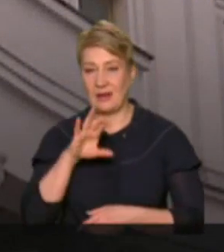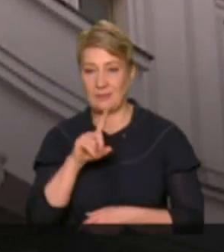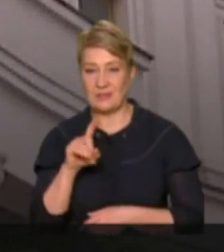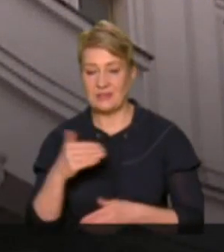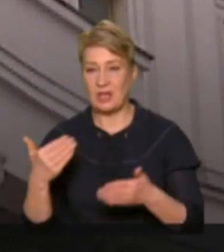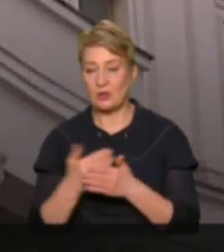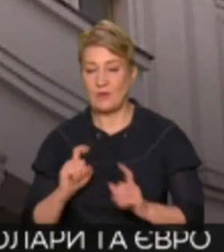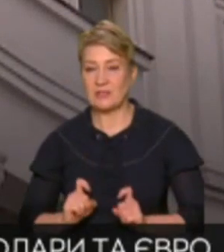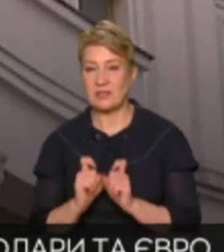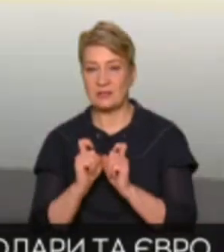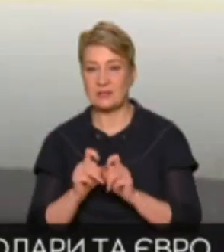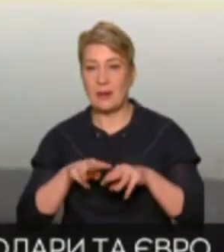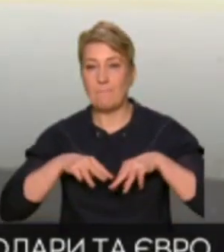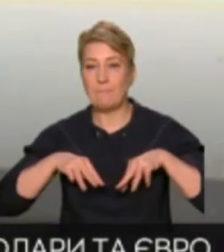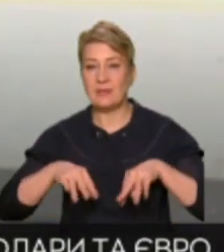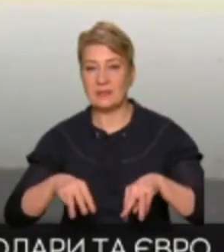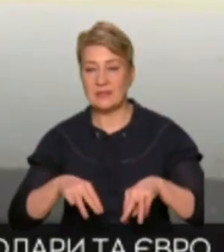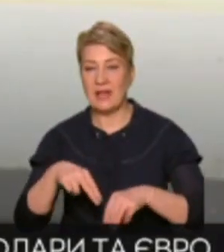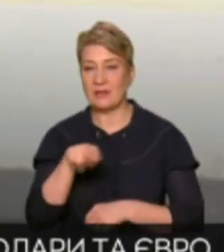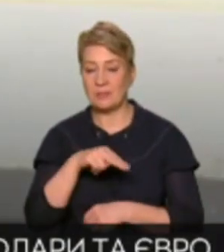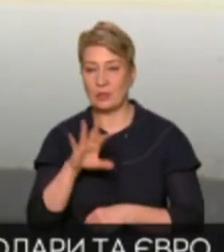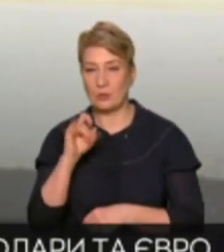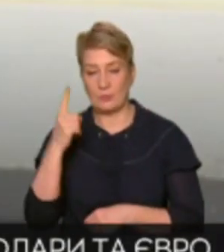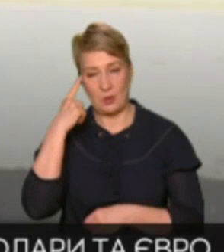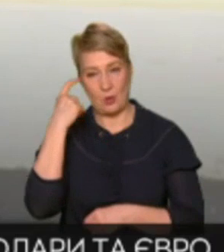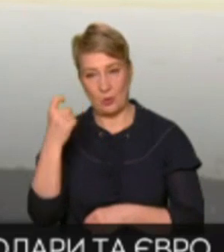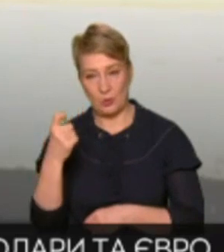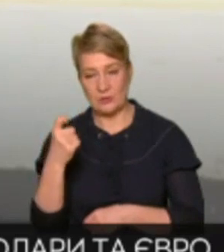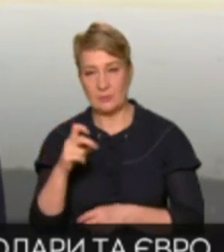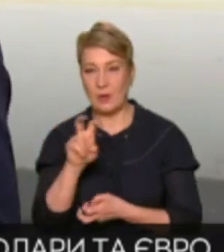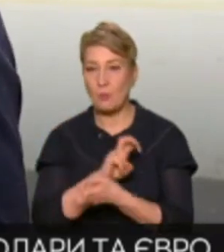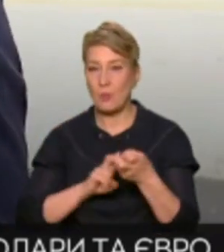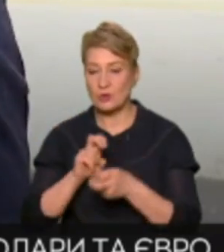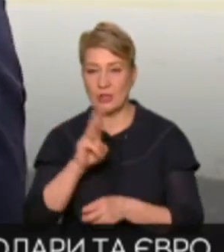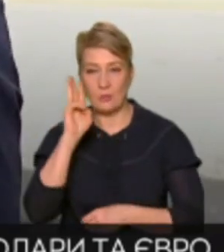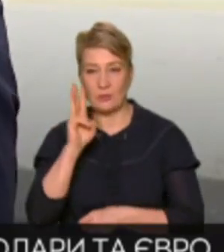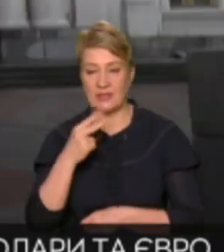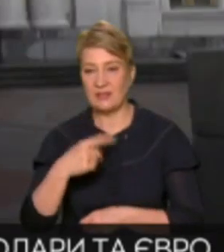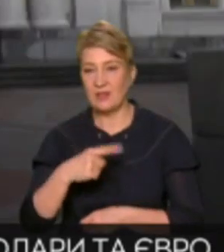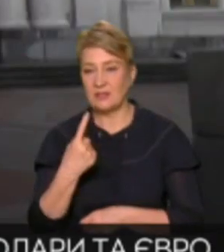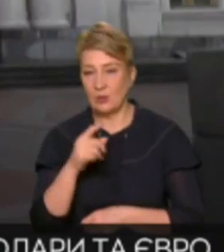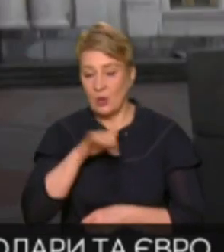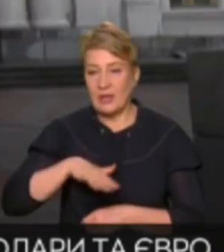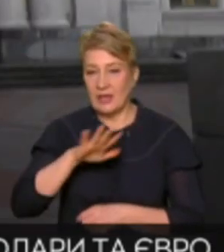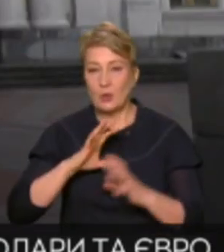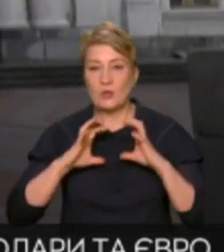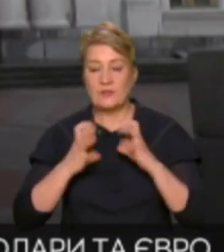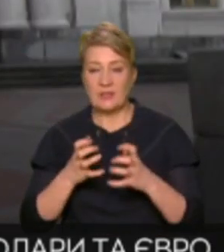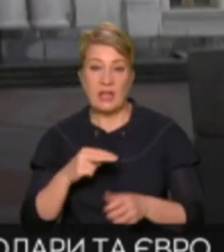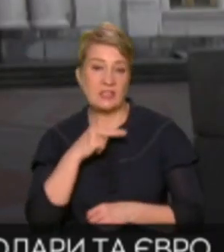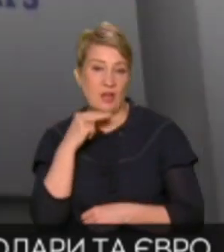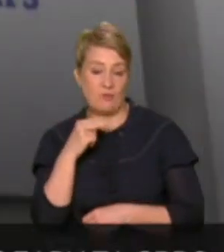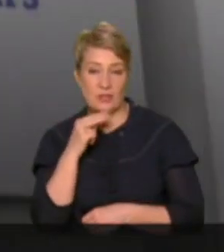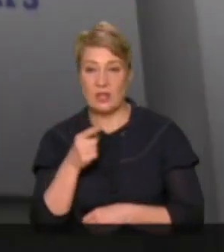новий скандал. Міністр Дмитро Кулеба оголосив відкритий пошук послів у 21 країну світу. Зауважив, що